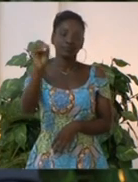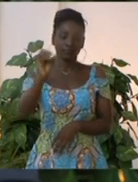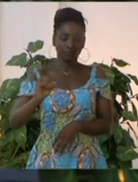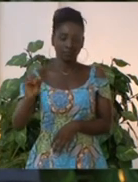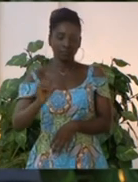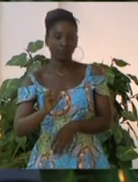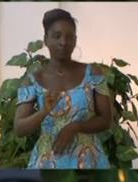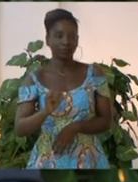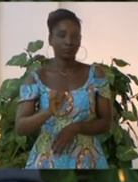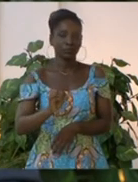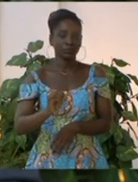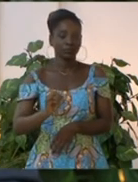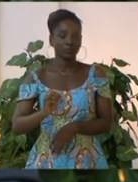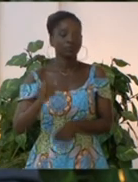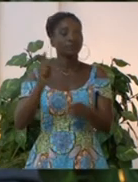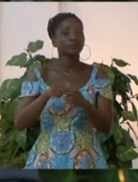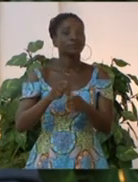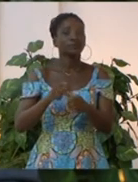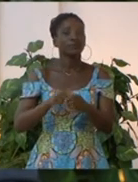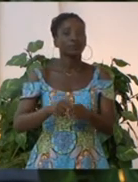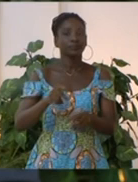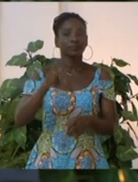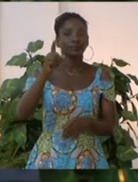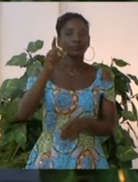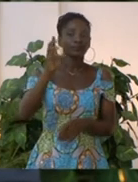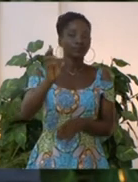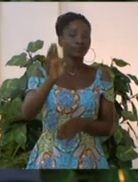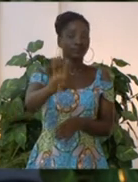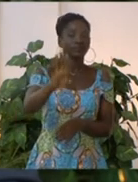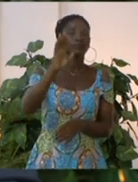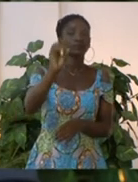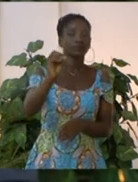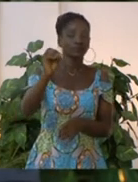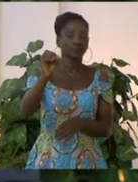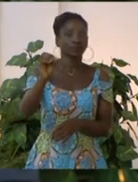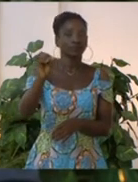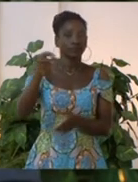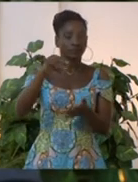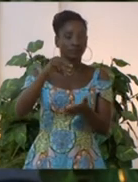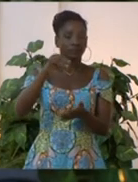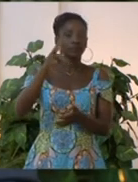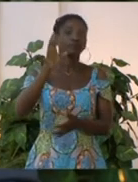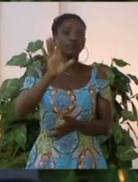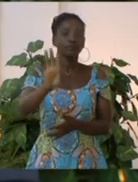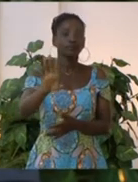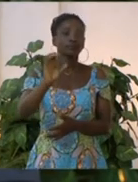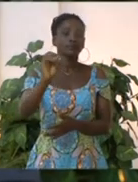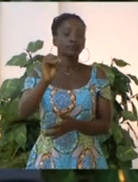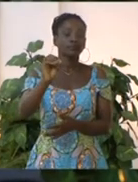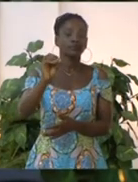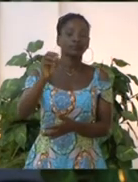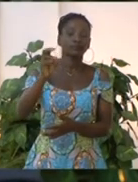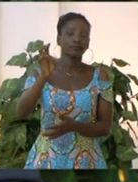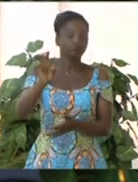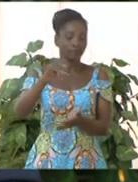exprimés kara 7817 ont obtenu alassane ouattara